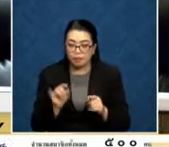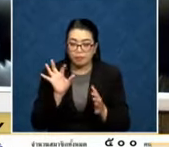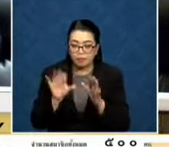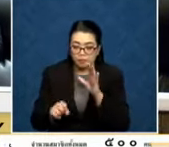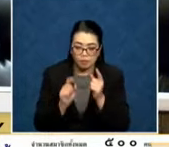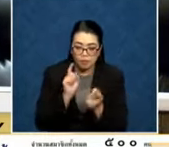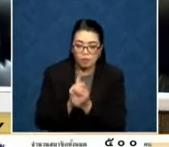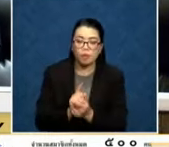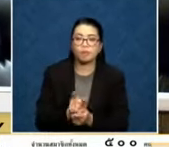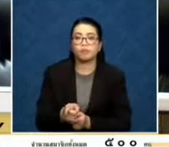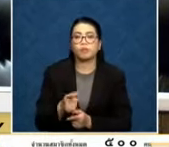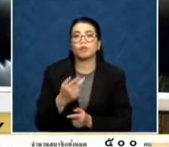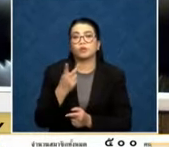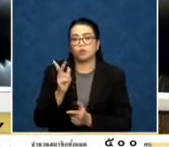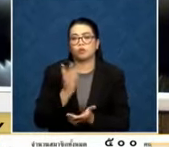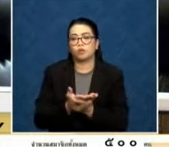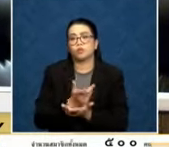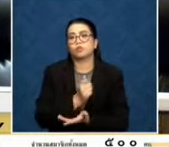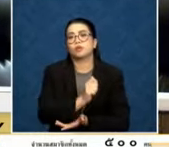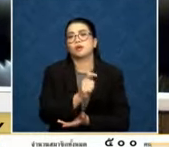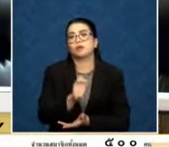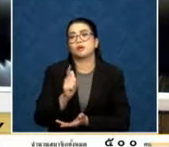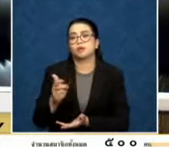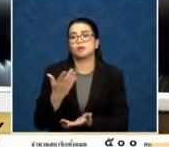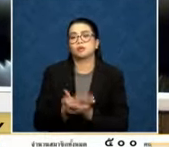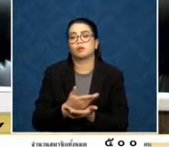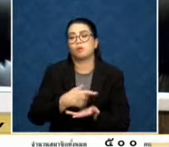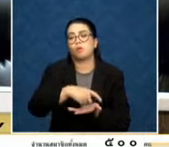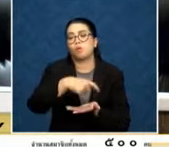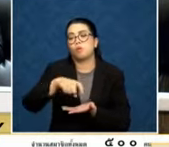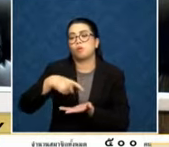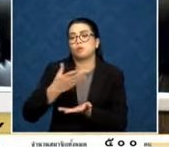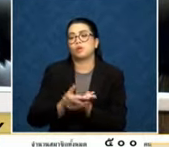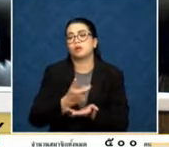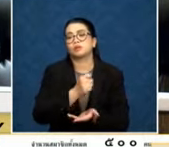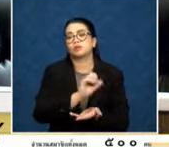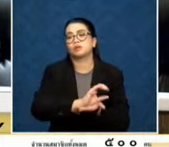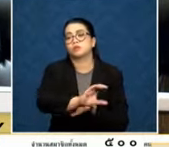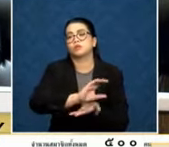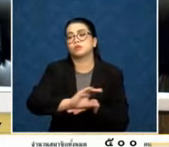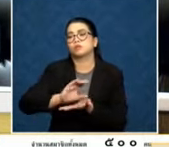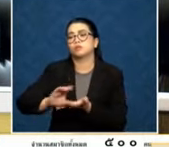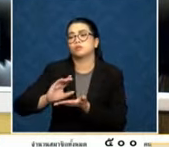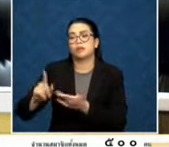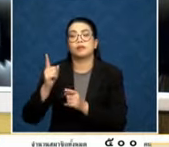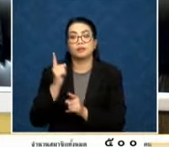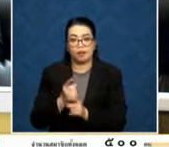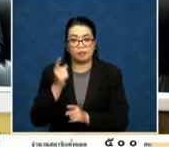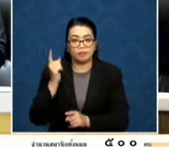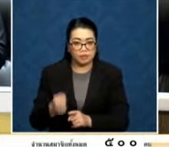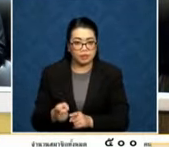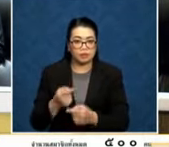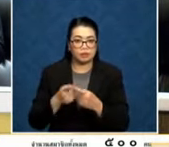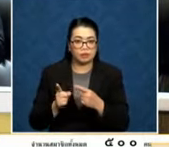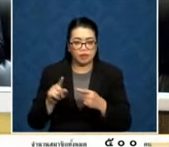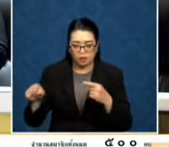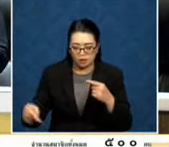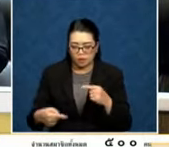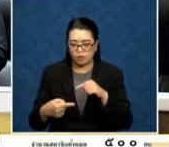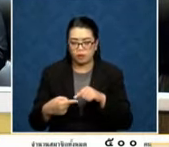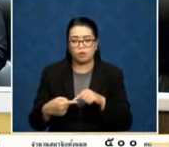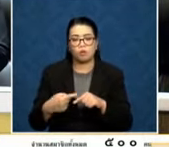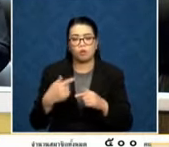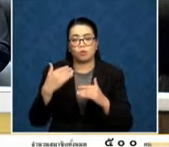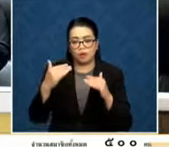เป็นการที่จะต้องจ่ายตามที่มันจำเป็นจะต้องจ่ายจริงอันนี้ไม่ว่ากันแต่ในส่วนของ